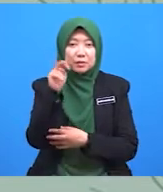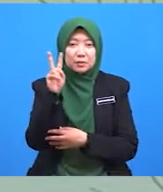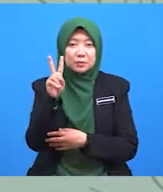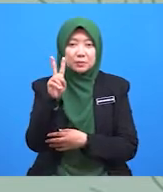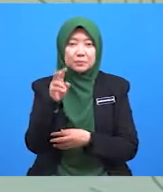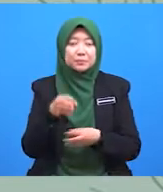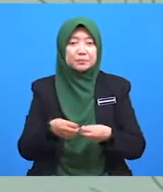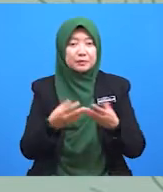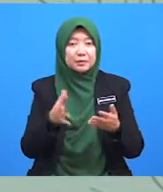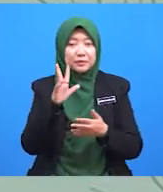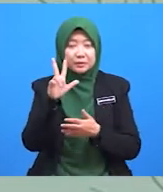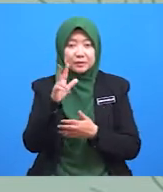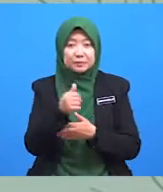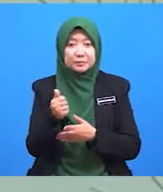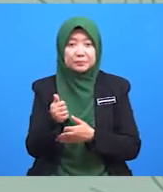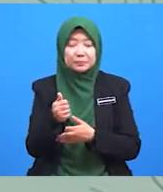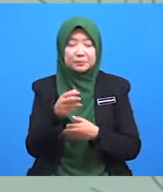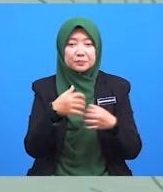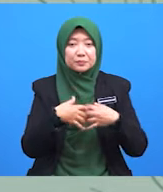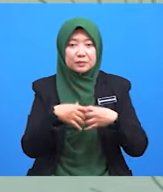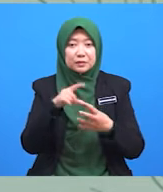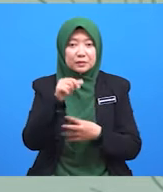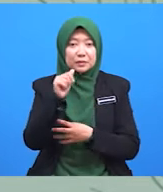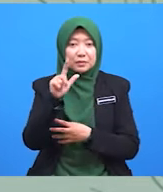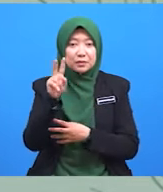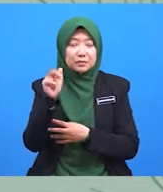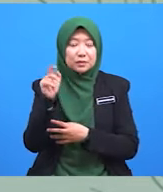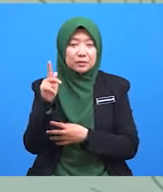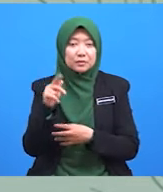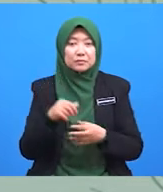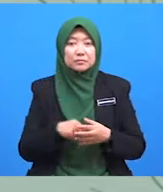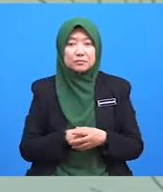Yang kedua, berikan 3 aksesori mesin galvanik.